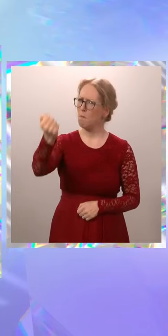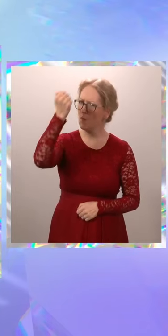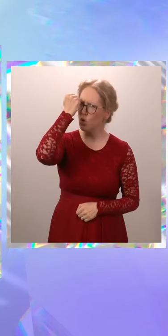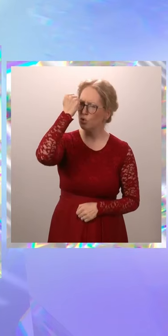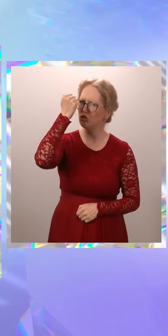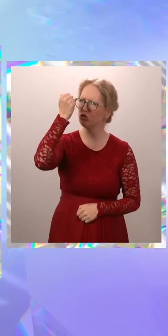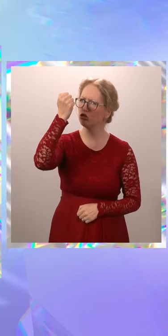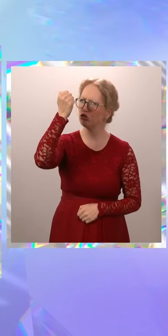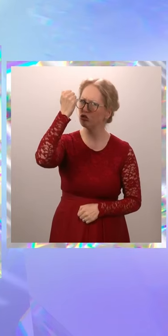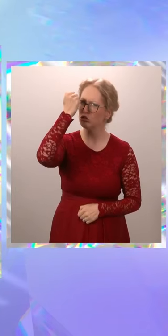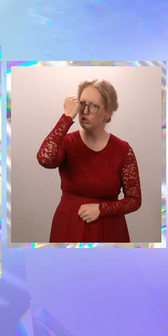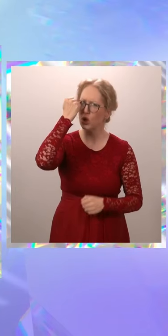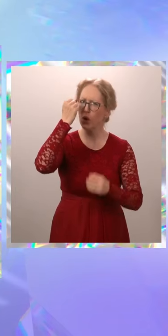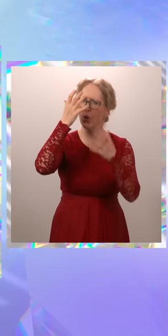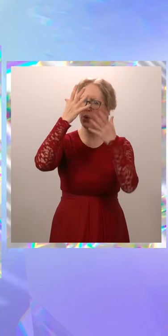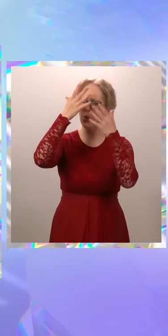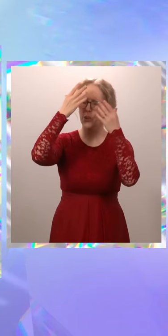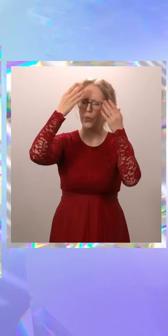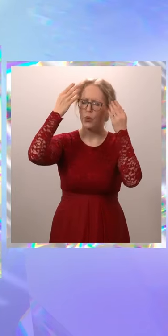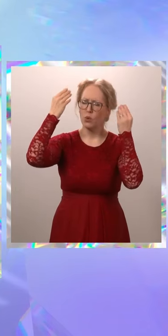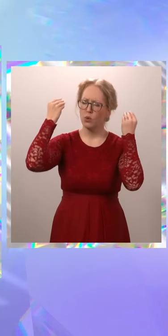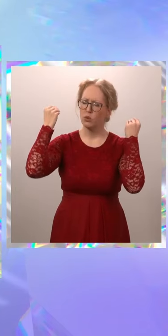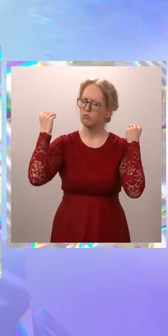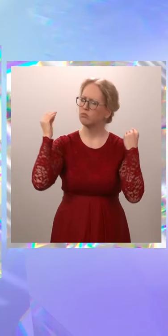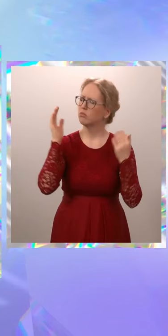ei muistot